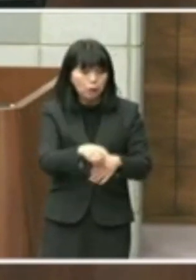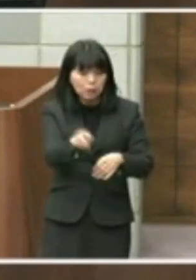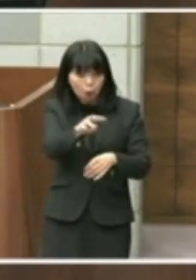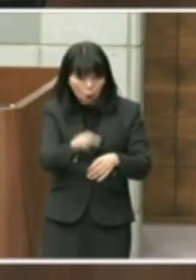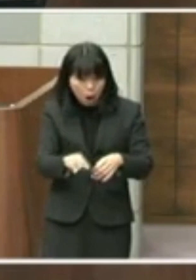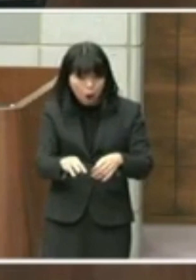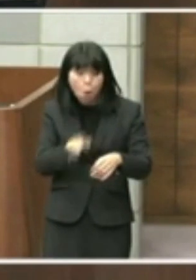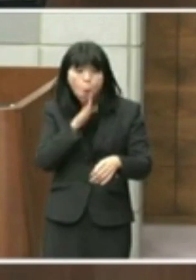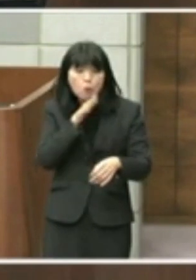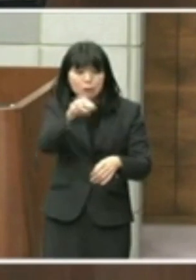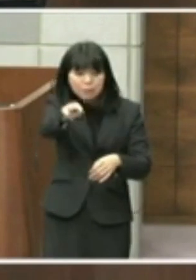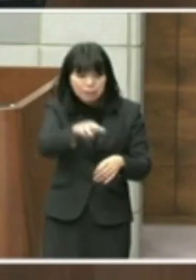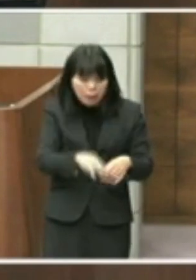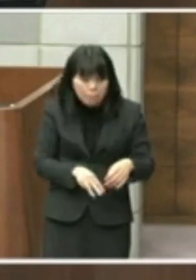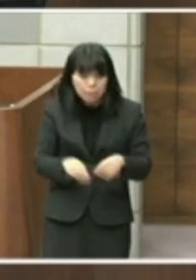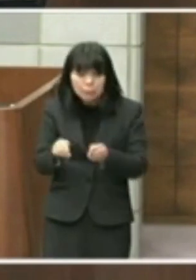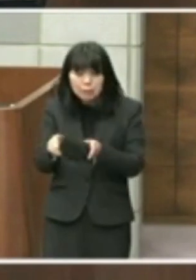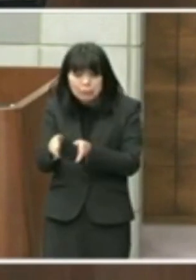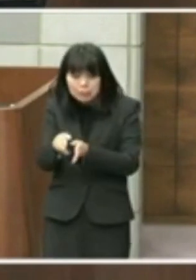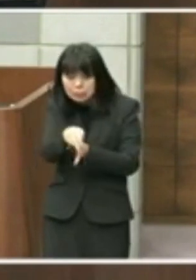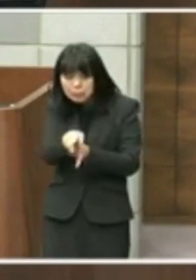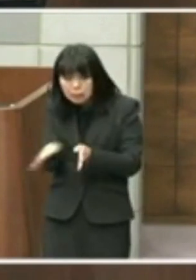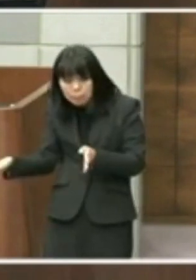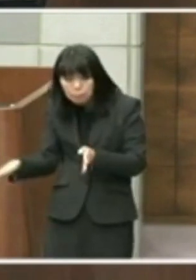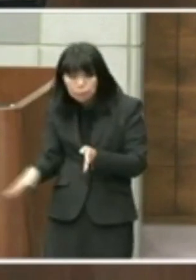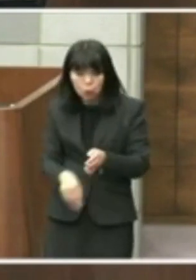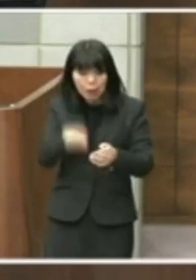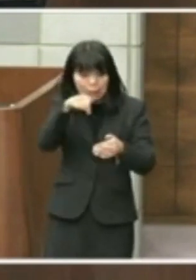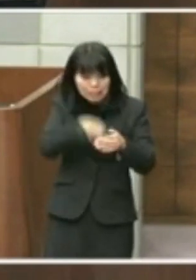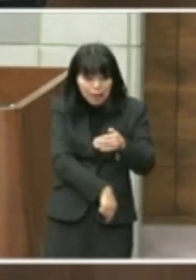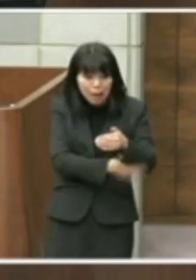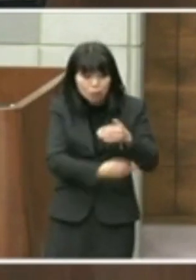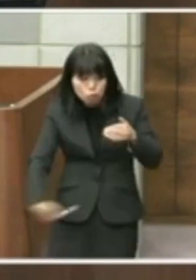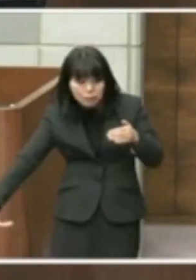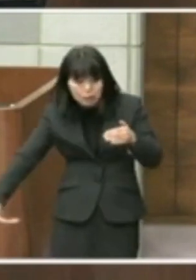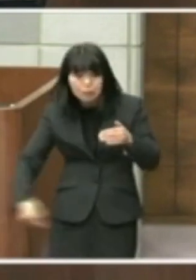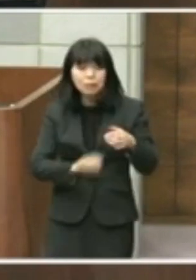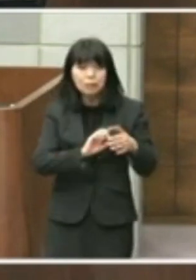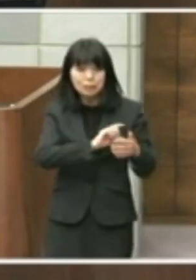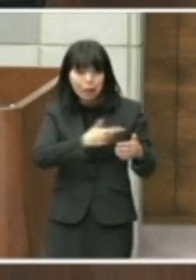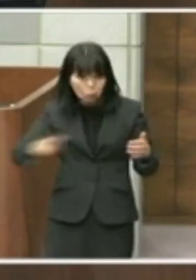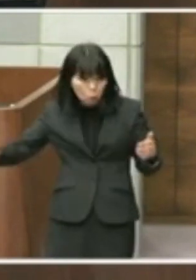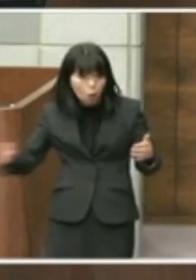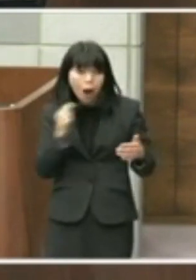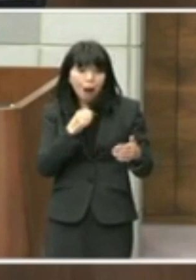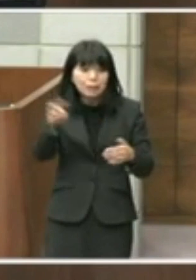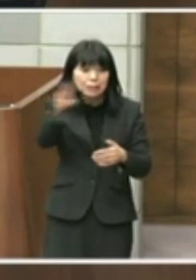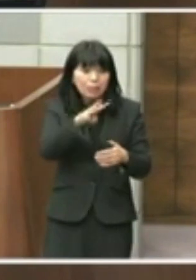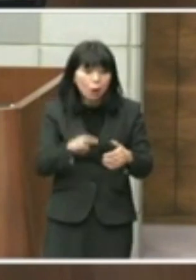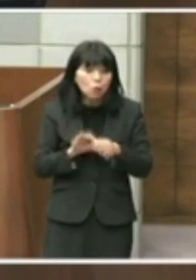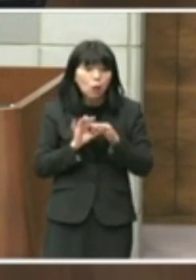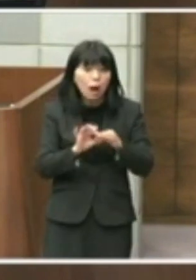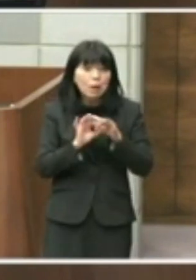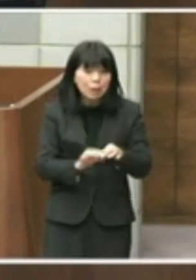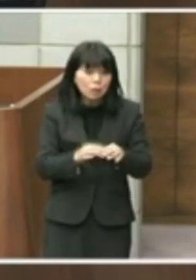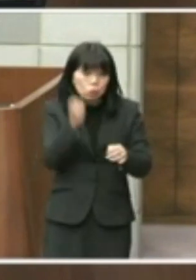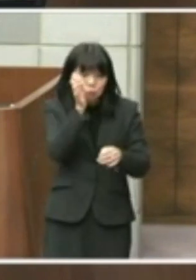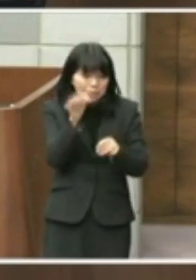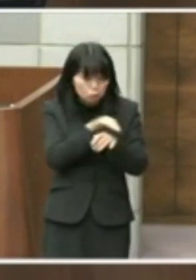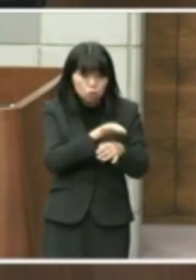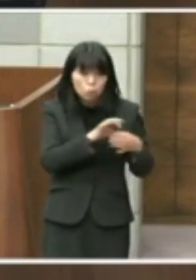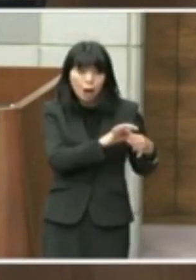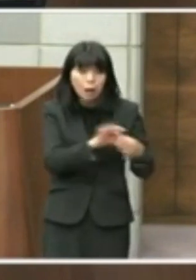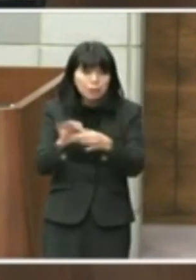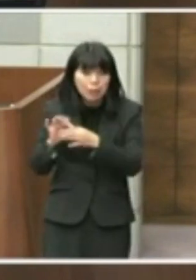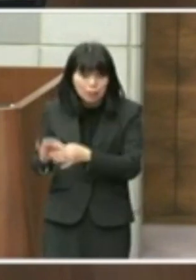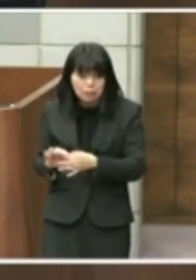これにつながる故障、地下水などいわゆる明石川水系へのさまざまな影響について